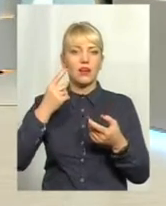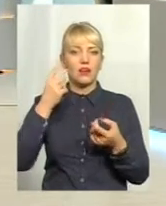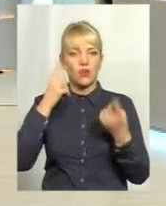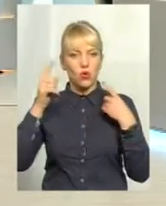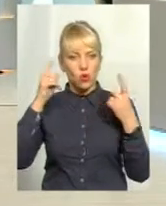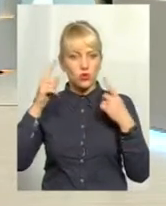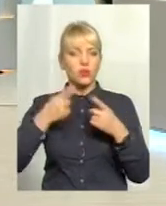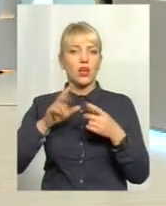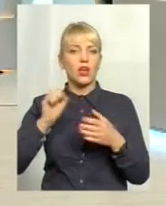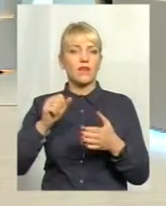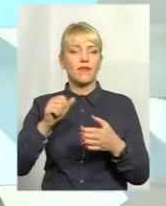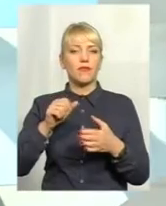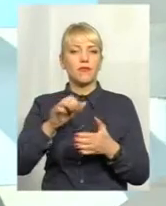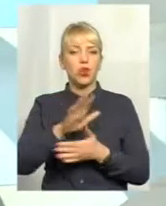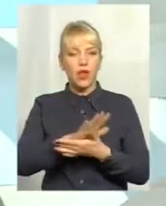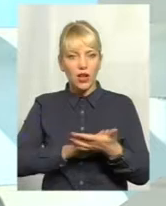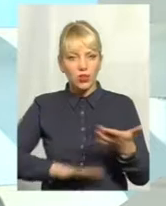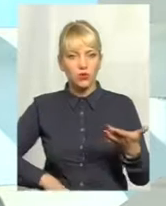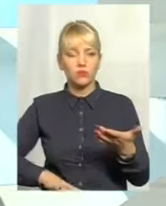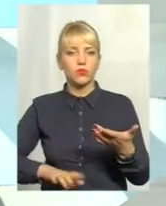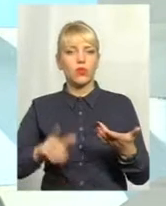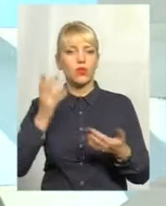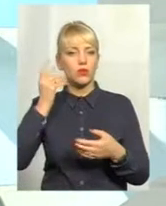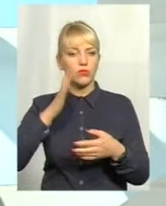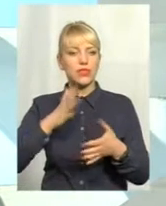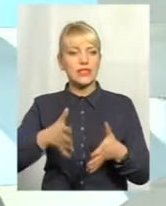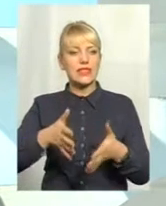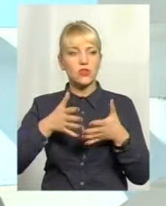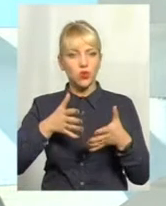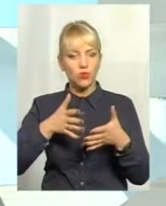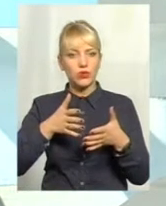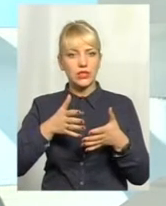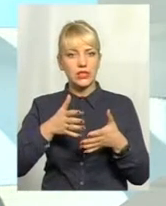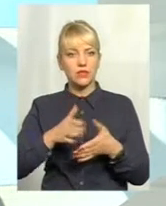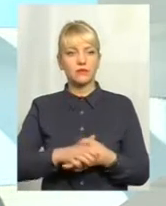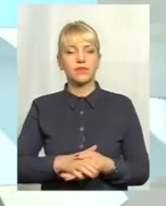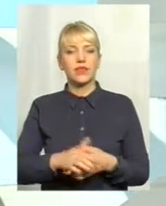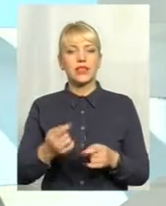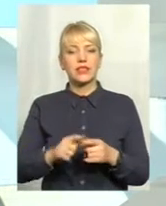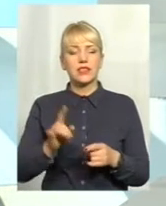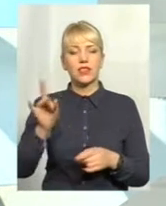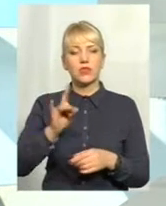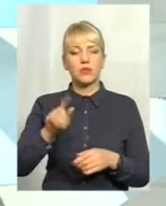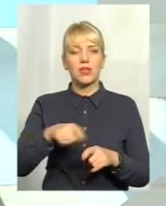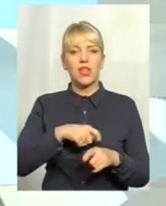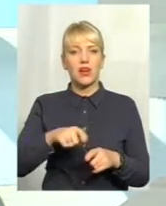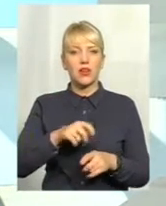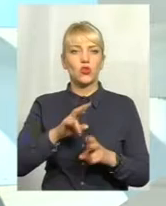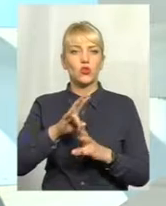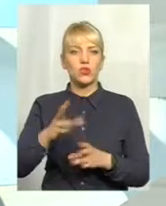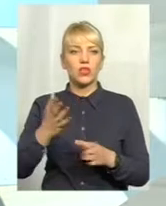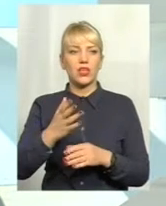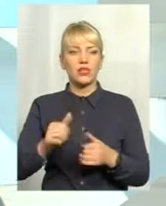в подальшому, коли буде з'ясовуватися цей розмір матеріальної шкоди, який,